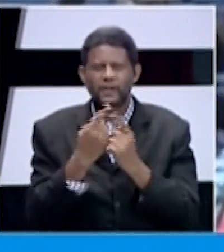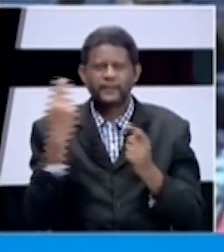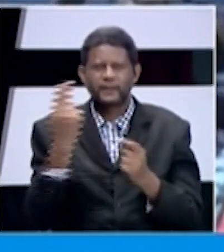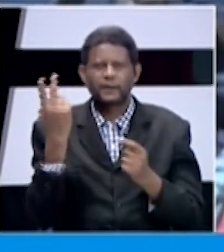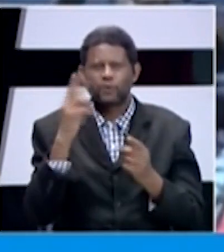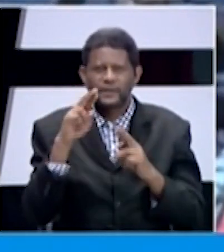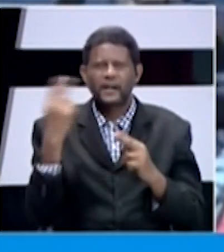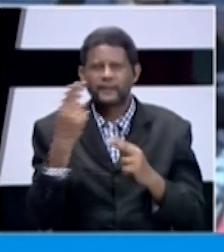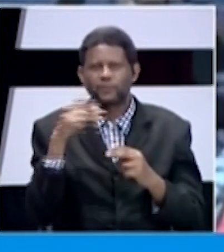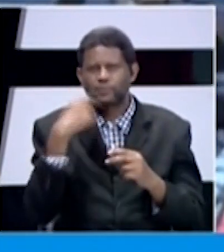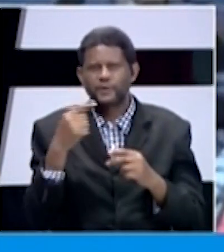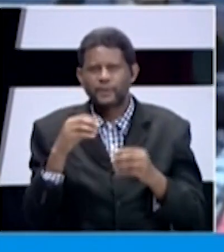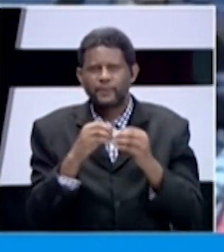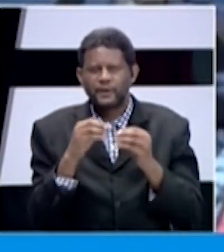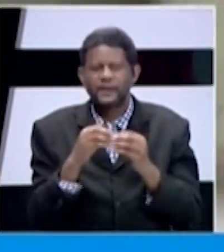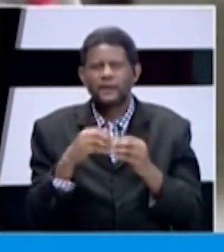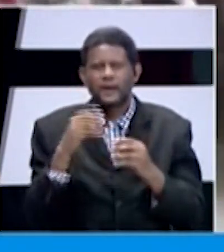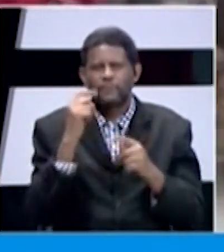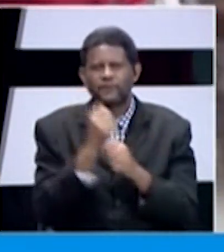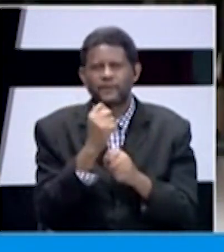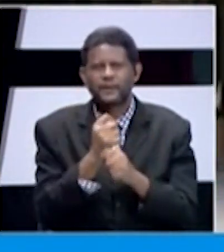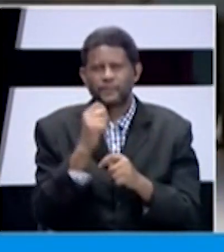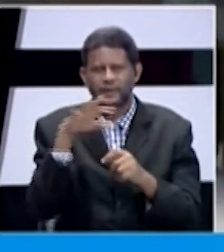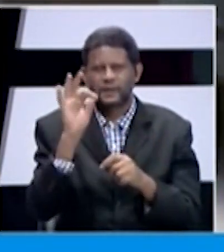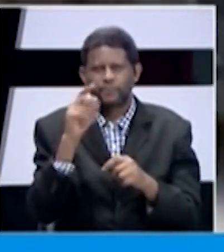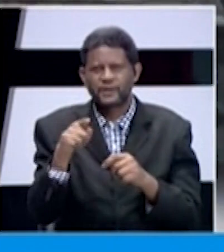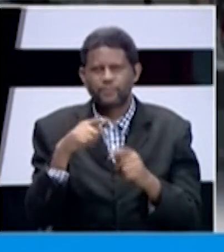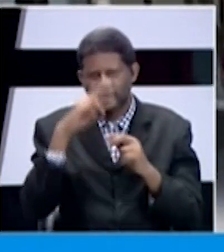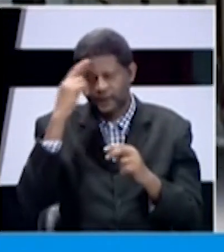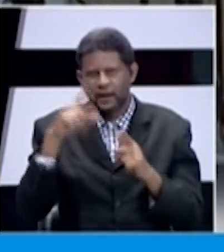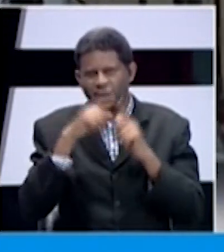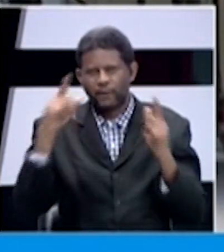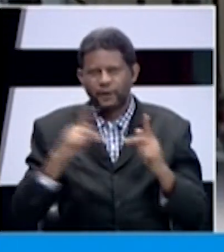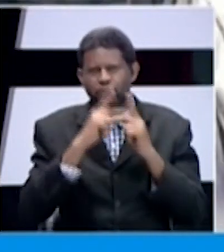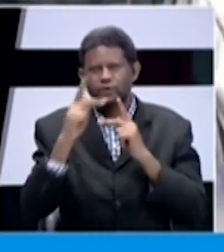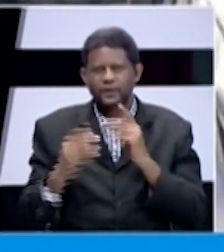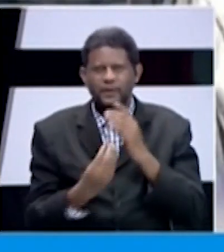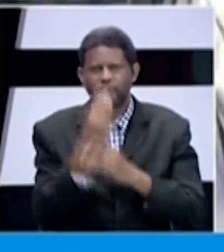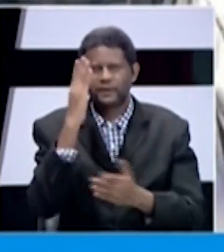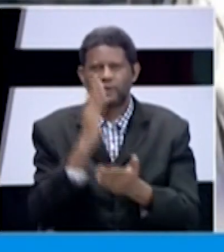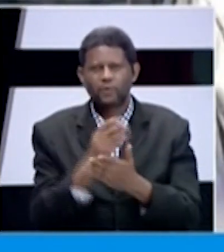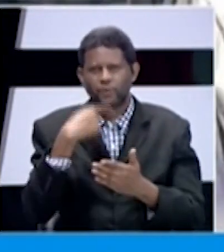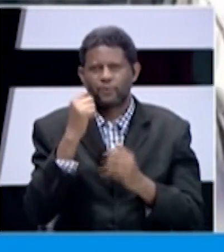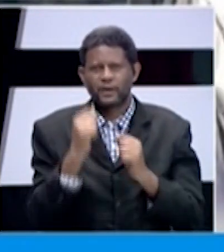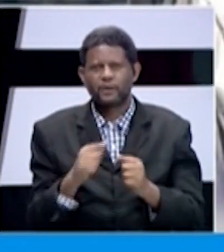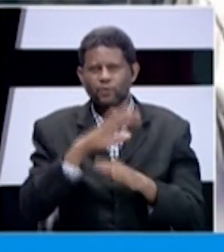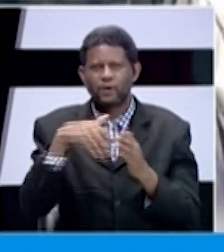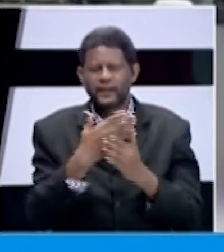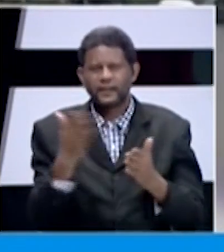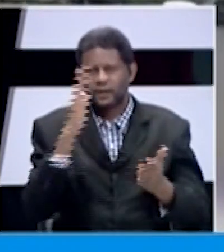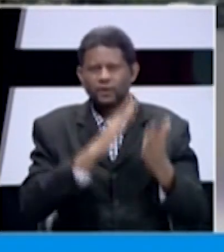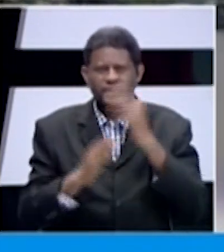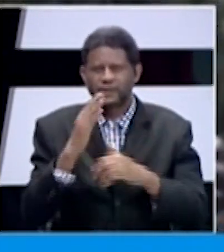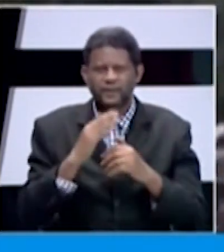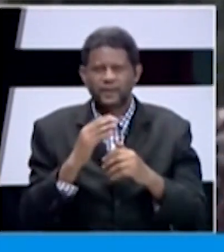ایتقمن بزبل سلحیت ابا متگبار یرقب بزمخنات ما عبیت پروجکتات لمعات اتو کلو مخالومن کلو مدای قوس زعدی